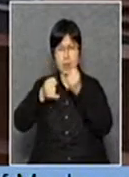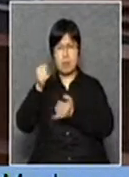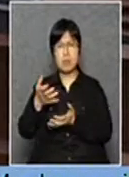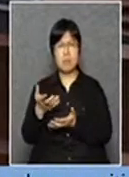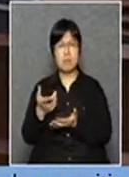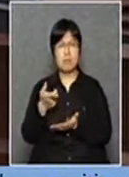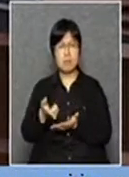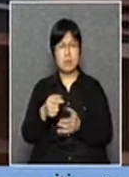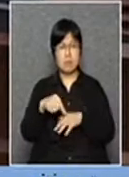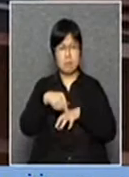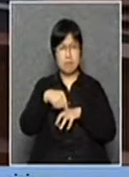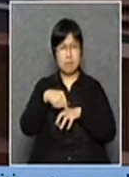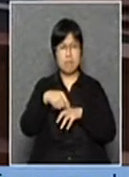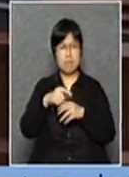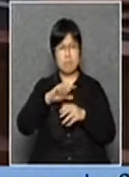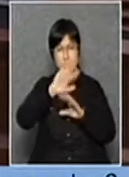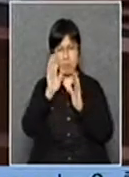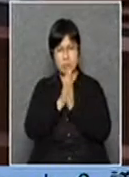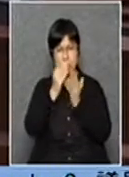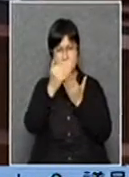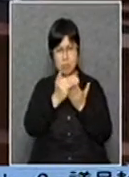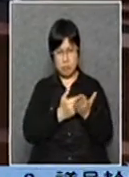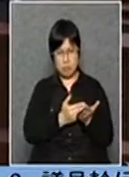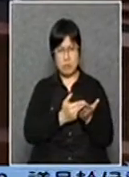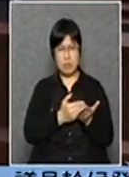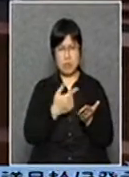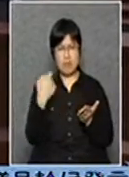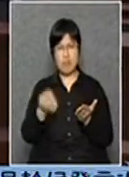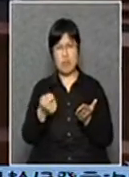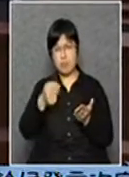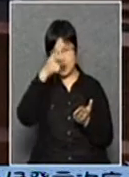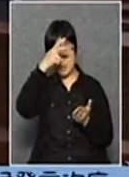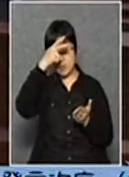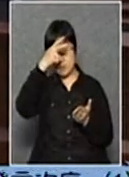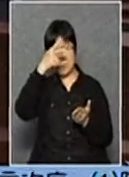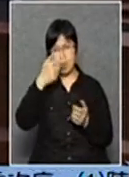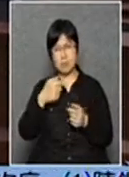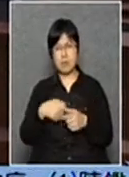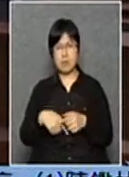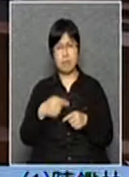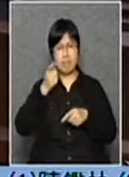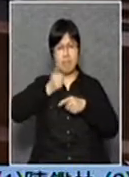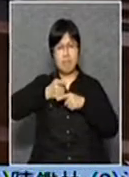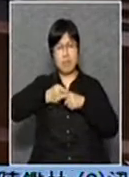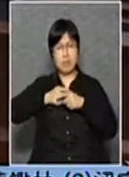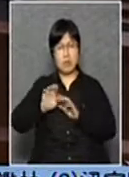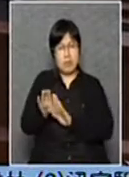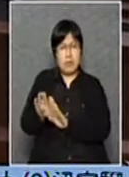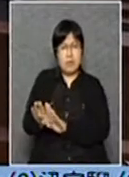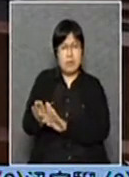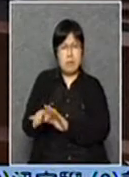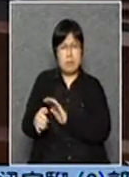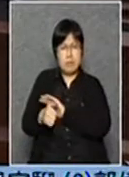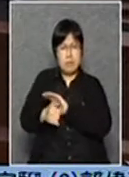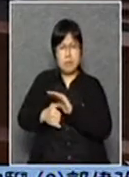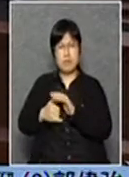個基金嘅成個機制咧，係為咗要方便政府就為名，但實際上咧就係逃避咗任何